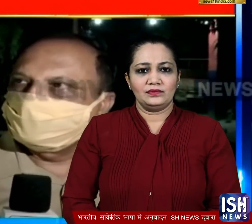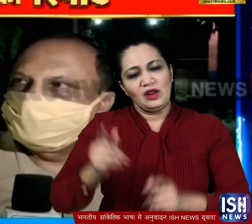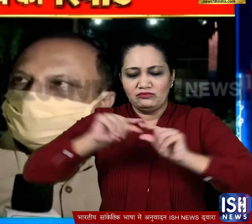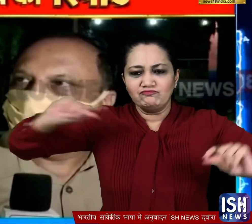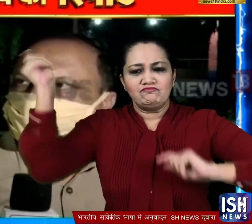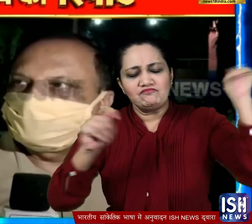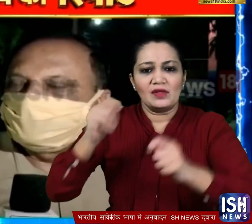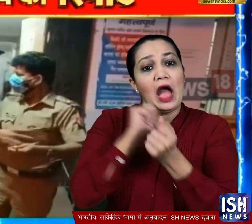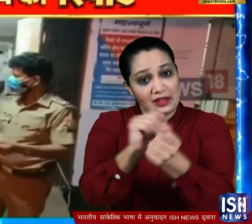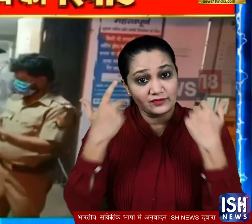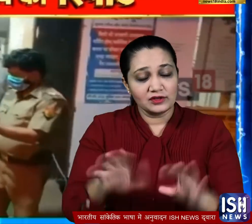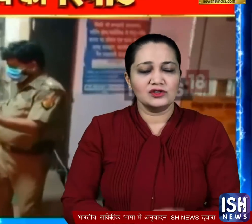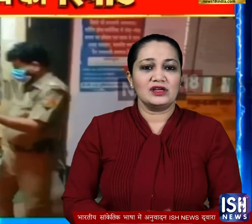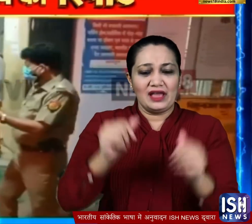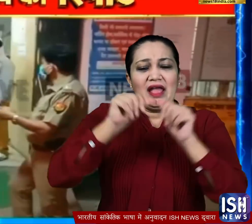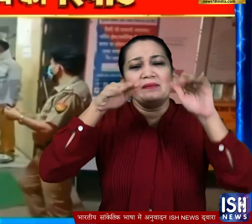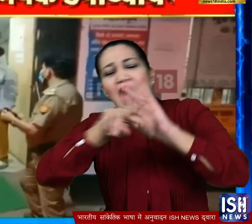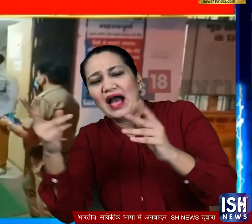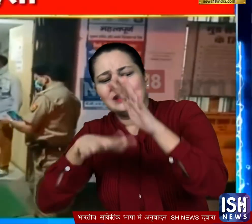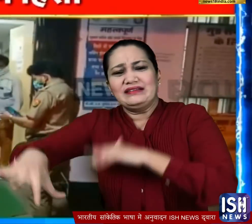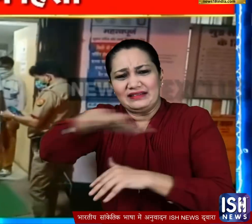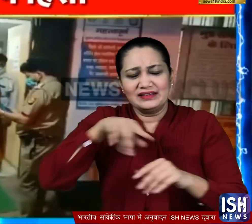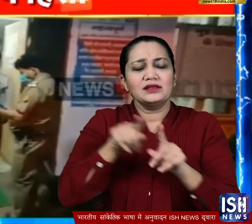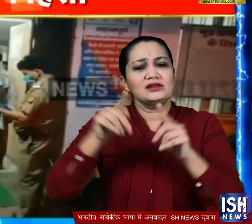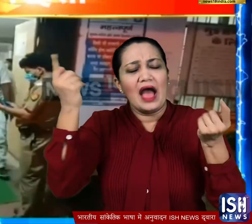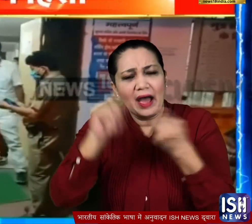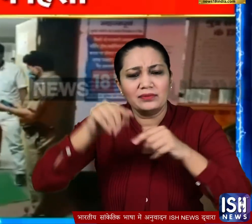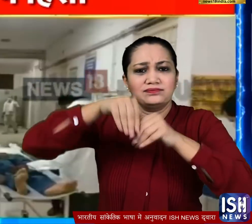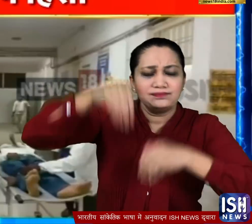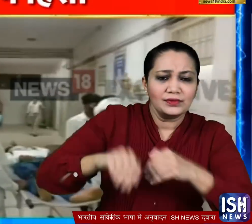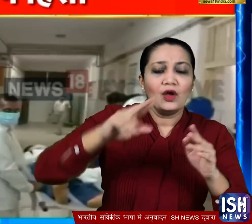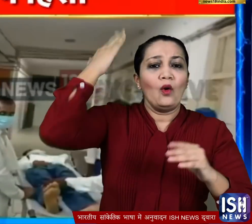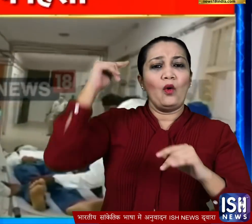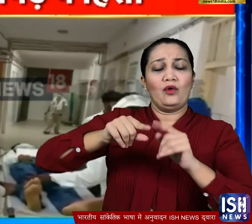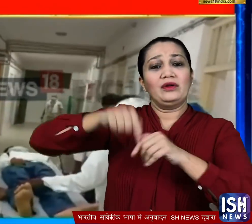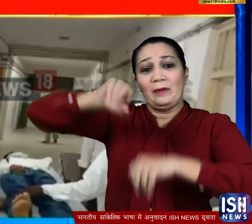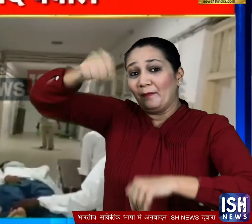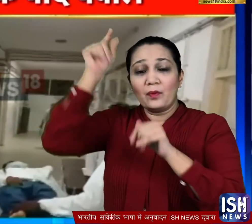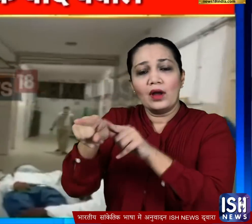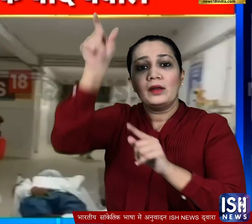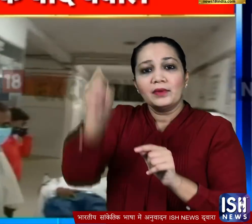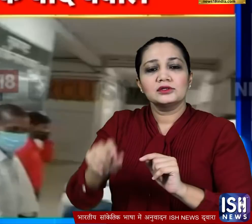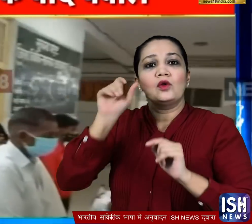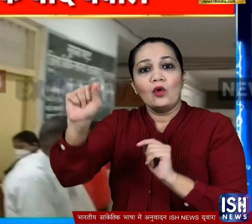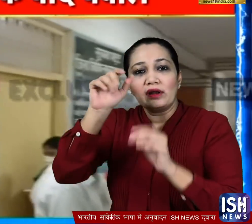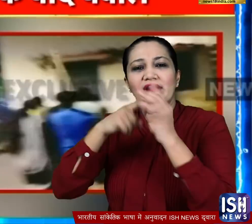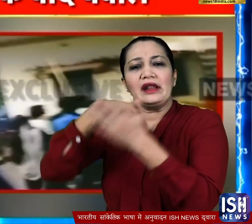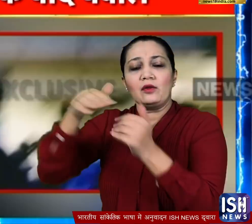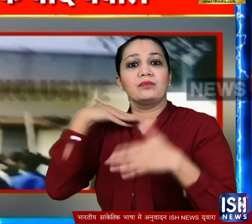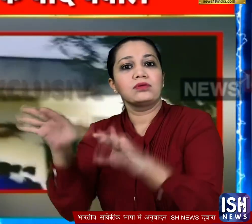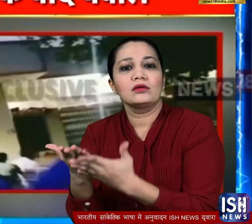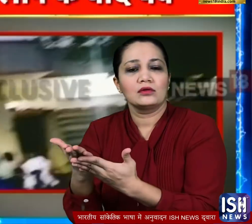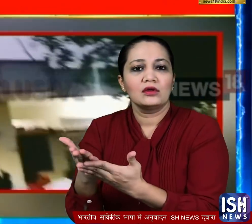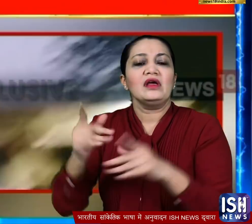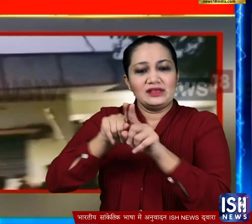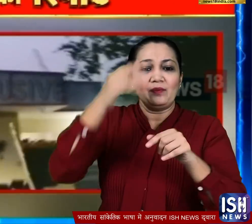खदेड़ा गया है, गिरफ्तार किया गया है। आजमगढ़ के एक दूसरे गांव में चुनावी रंजिश ने पूर्व प्रधान के परिवार के एक सदस्य की सांसें छीन ली। वहां हाल ही